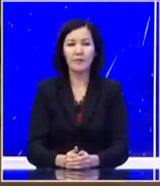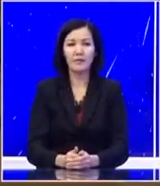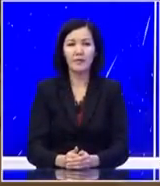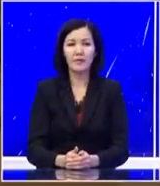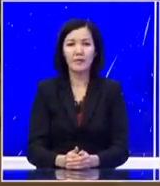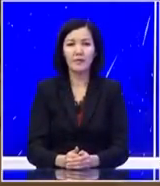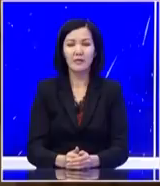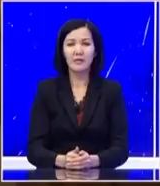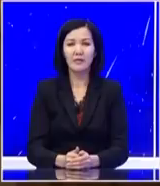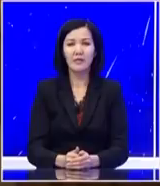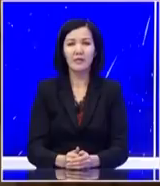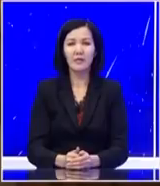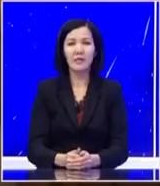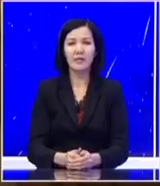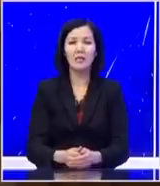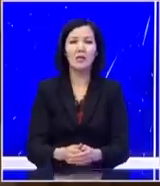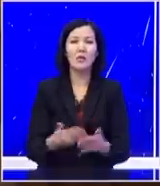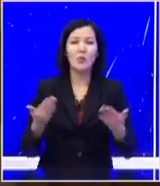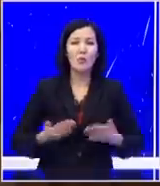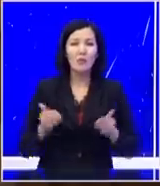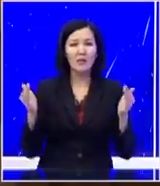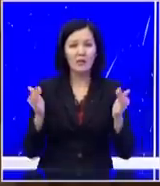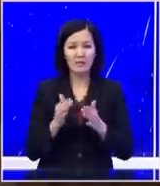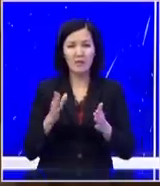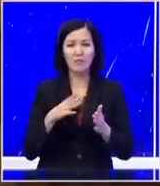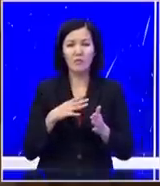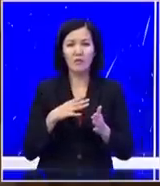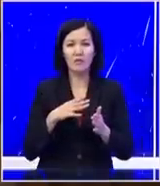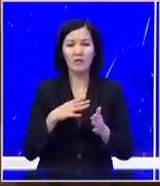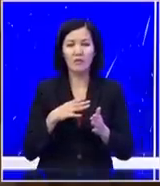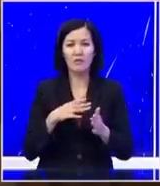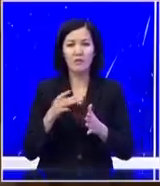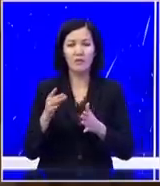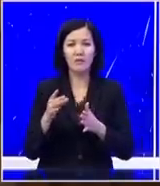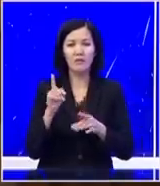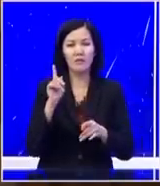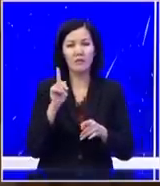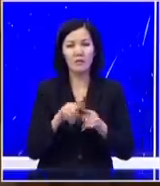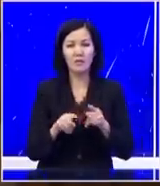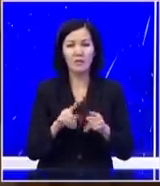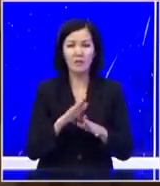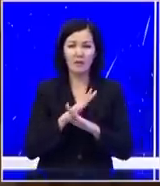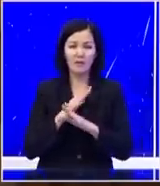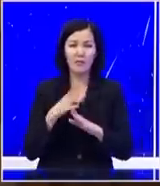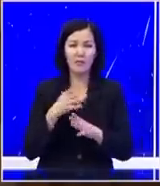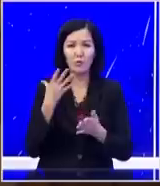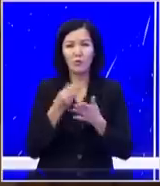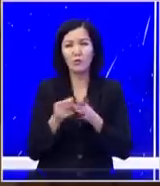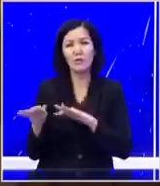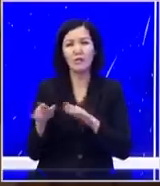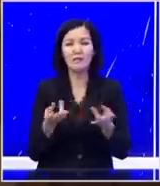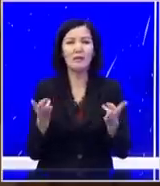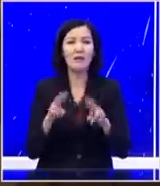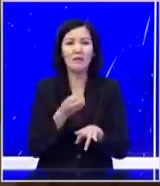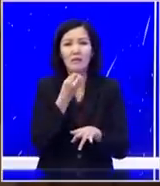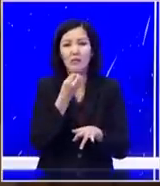Аққан жұлдыздай болды. Аққан жұлдыздай ұшты да кетті. Но көп іс қалдырды артында. Жақсы